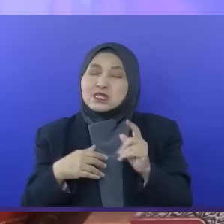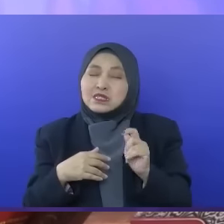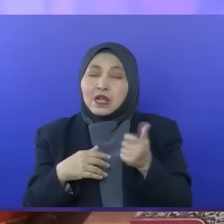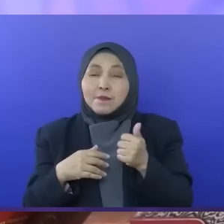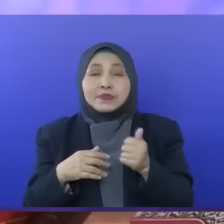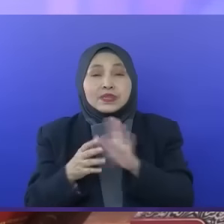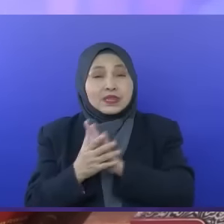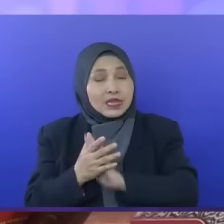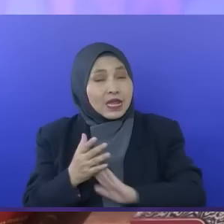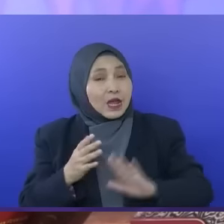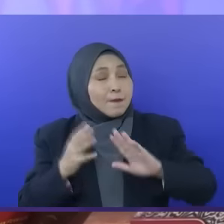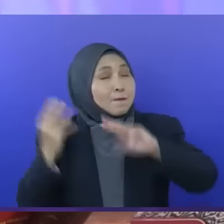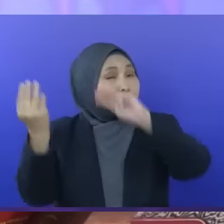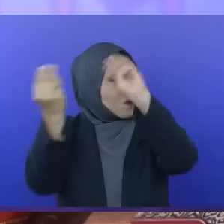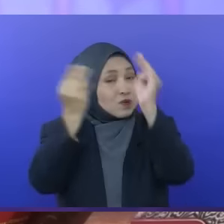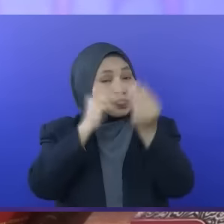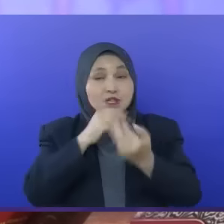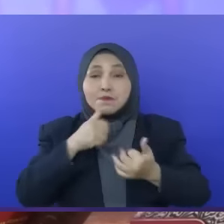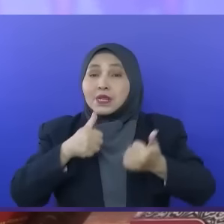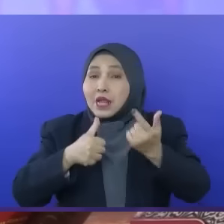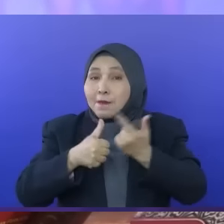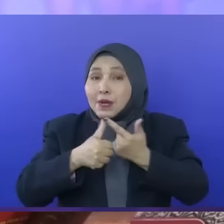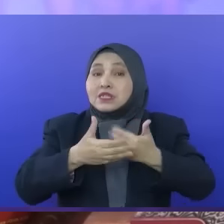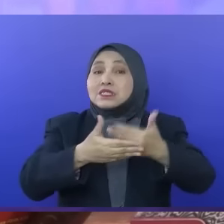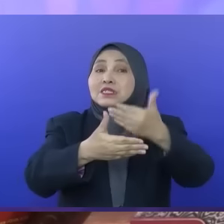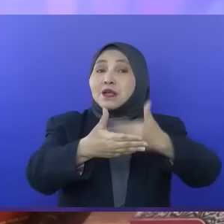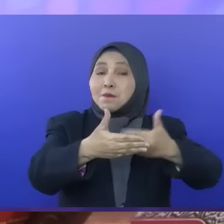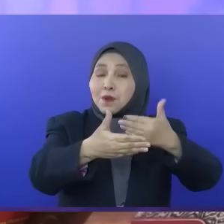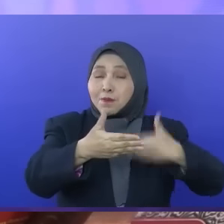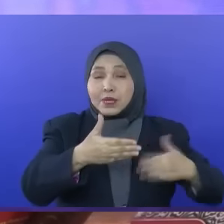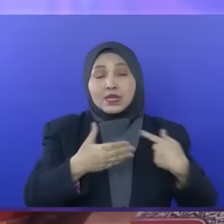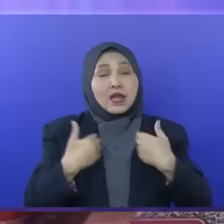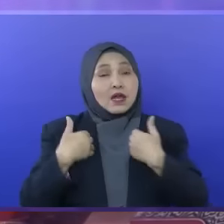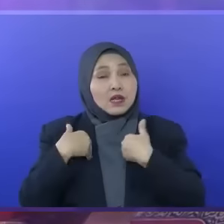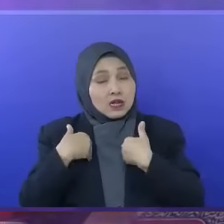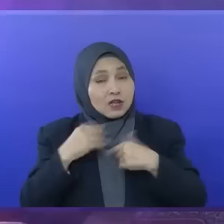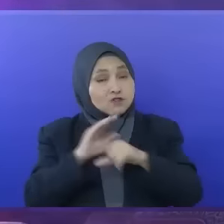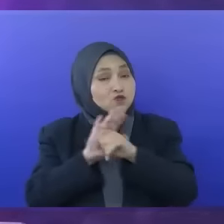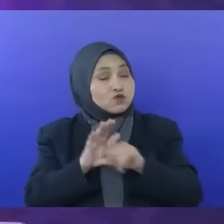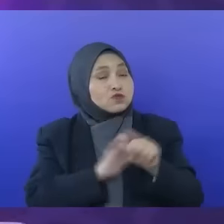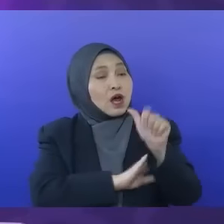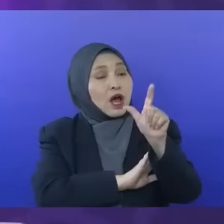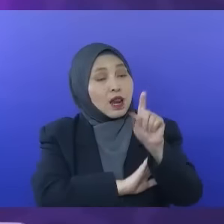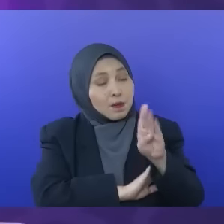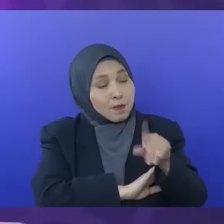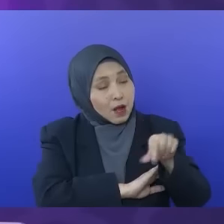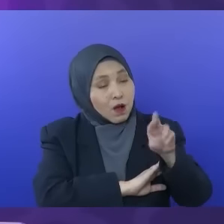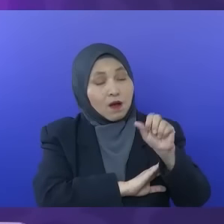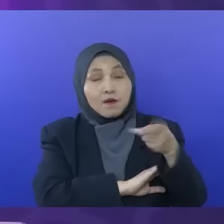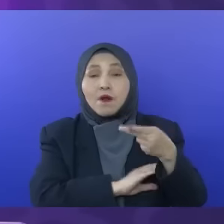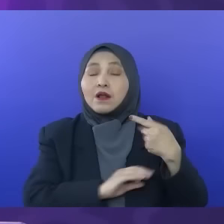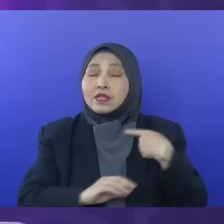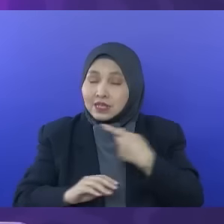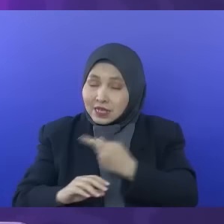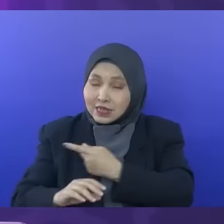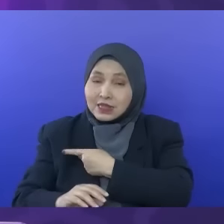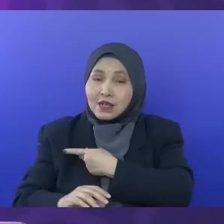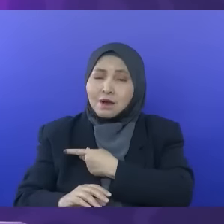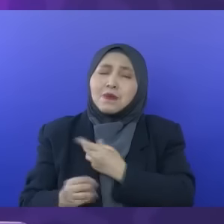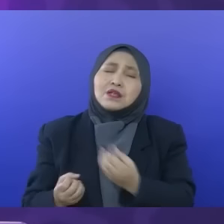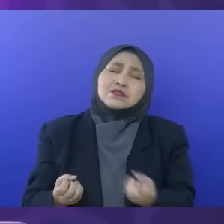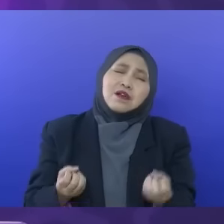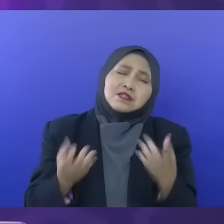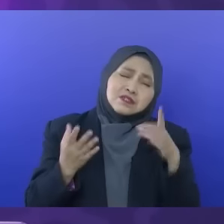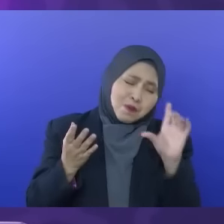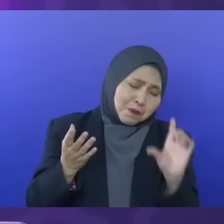sesi atau musim pertama sebelum ini kita berada di surah al-baqarah banyaknya